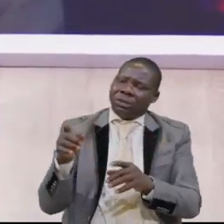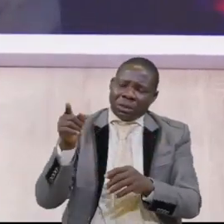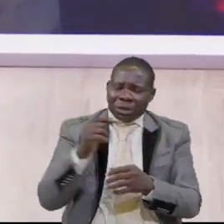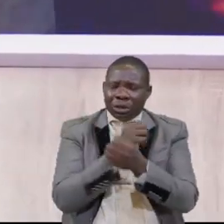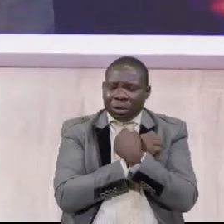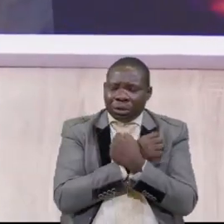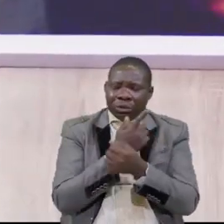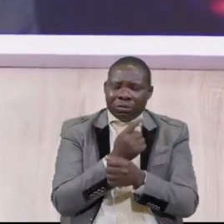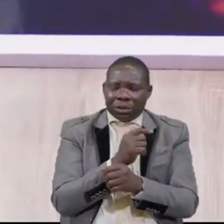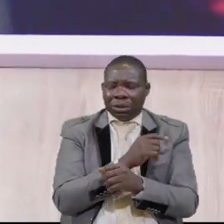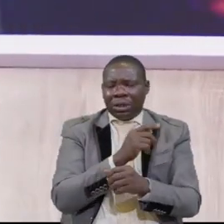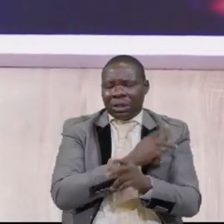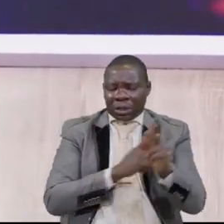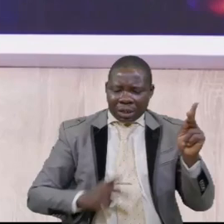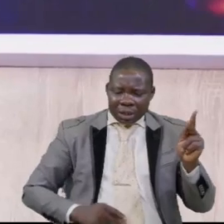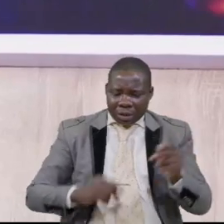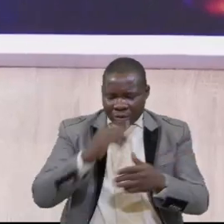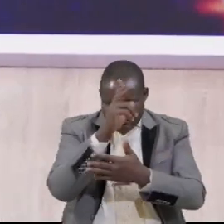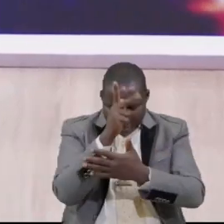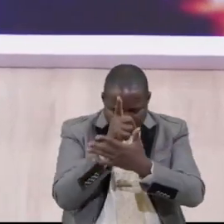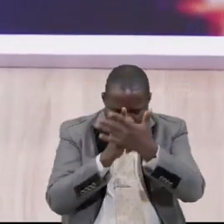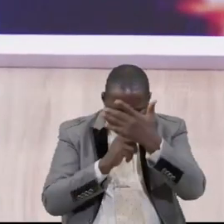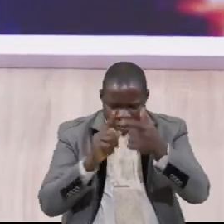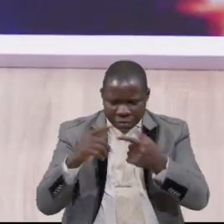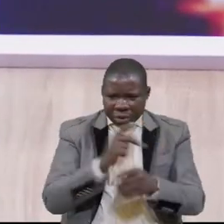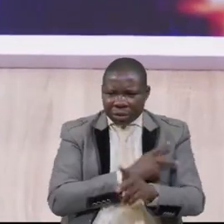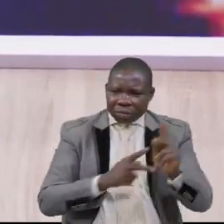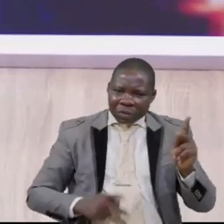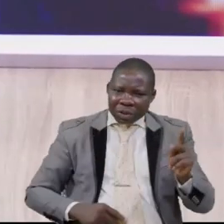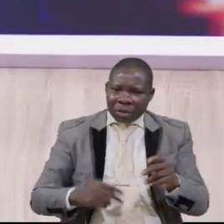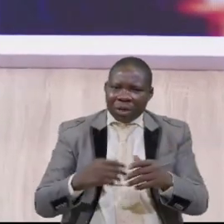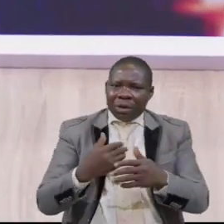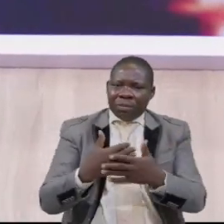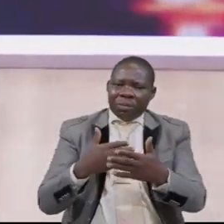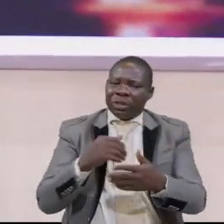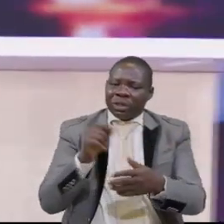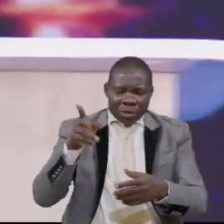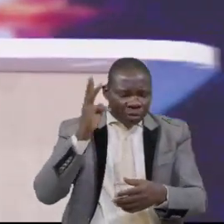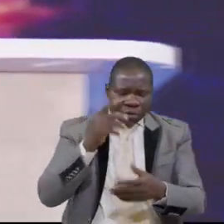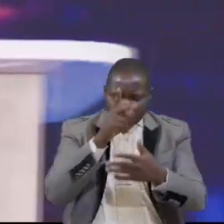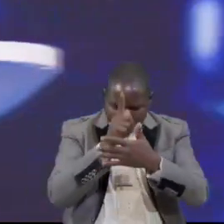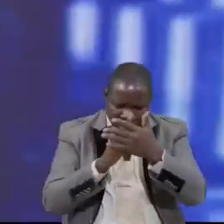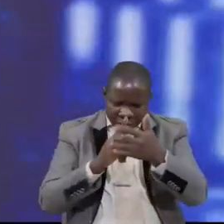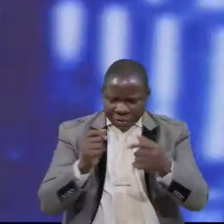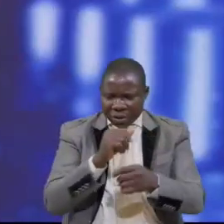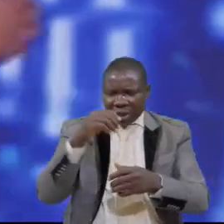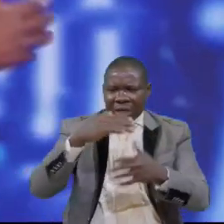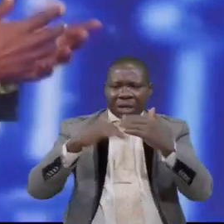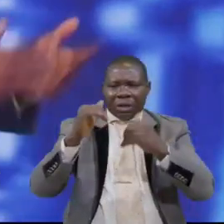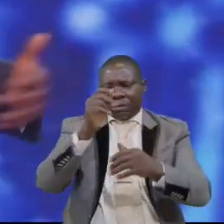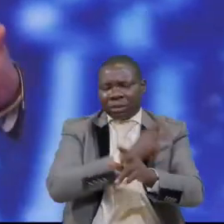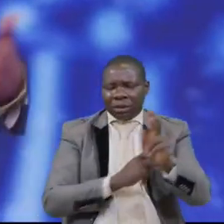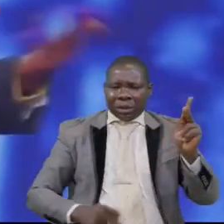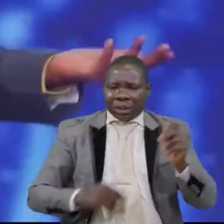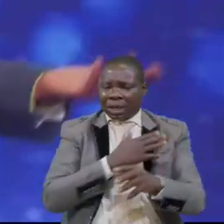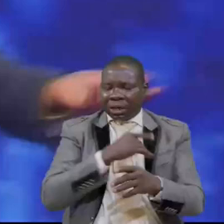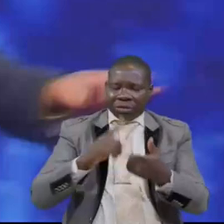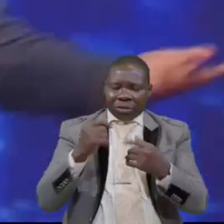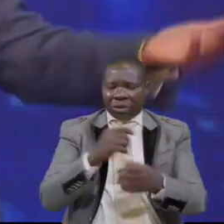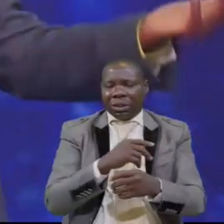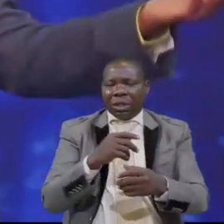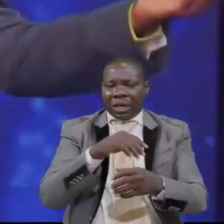de devant le Dieu tout-puissant devant le Dieu tout-puissant et il était loyal devant c'est Daniel Daniel et si nous